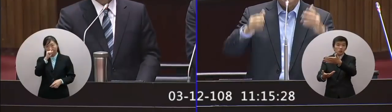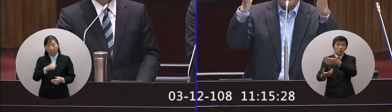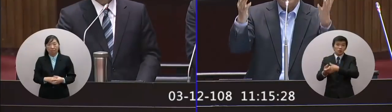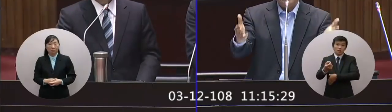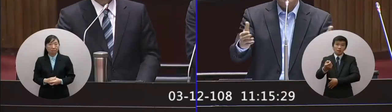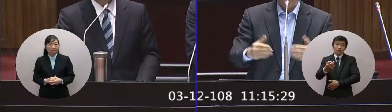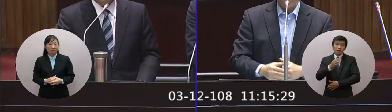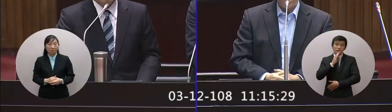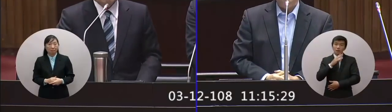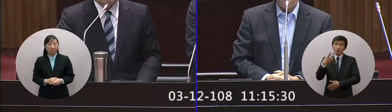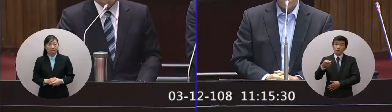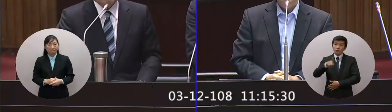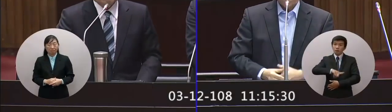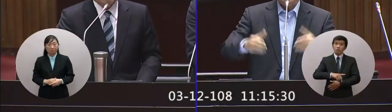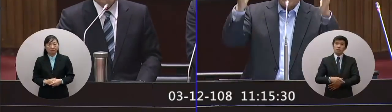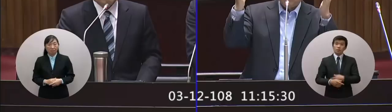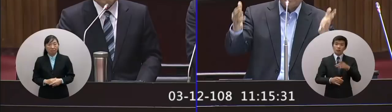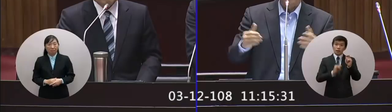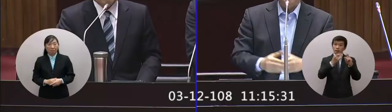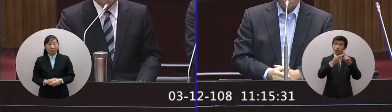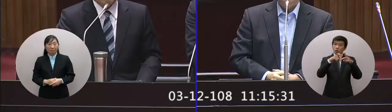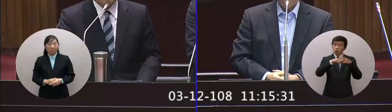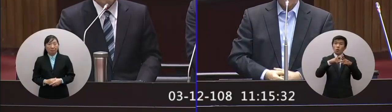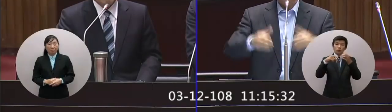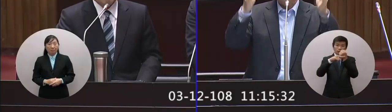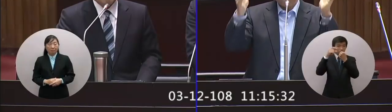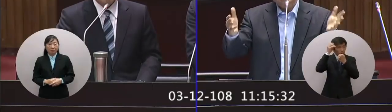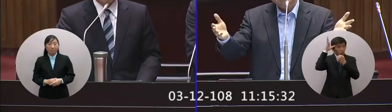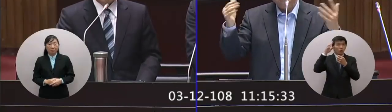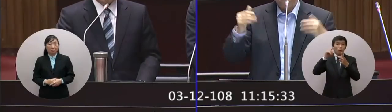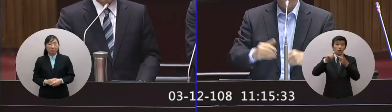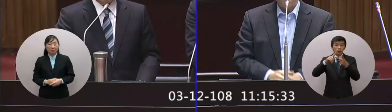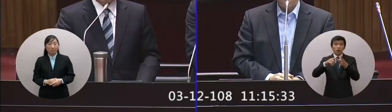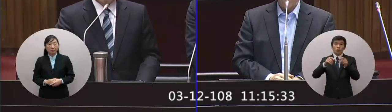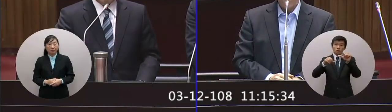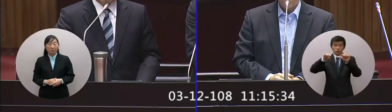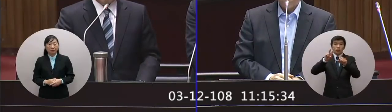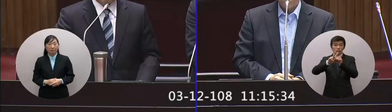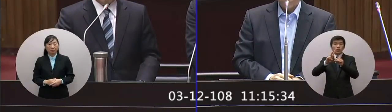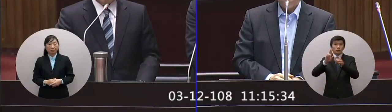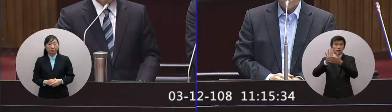我们现在要谈到 AI 人工智慧，要谈到物联网，要加上五加二的前瞻计划，